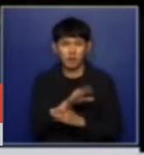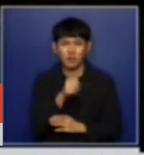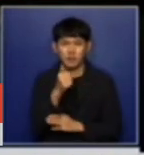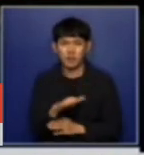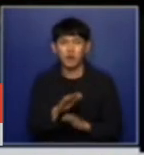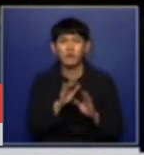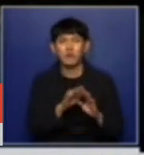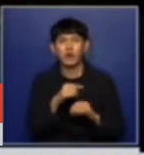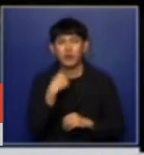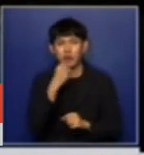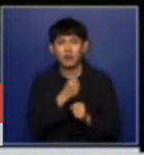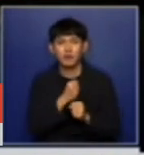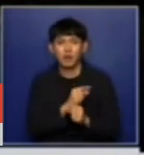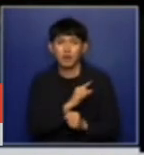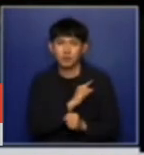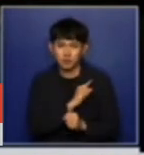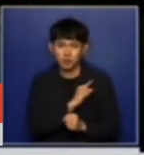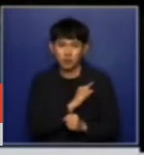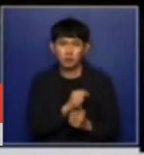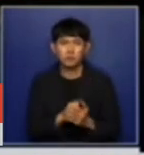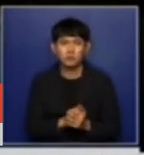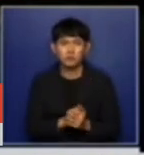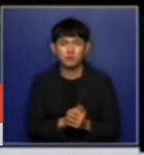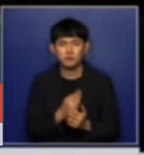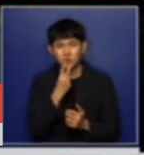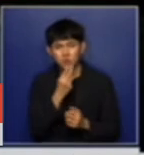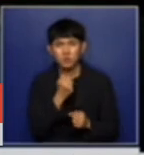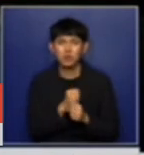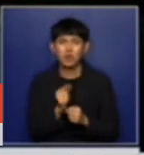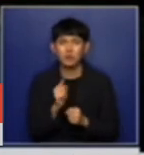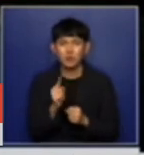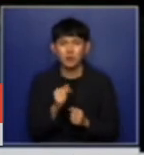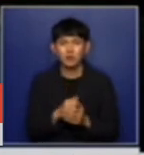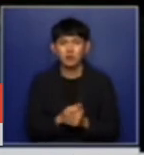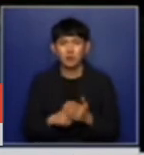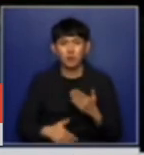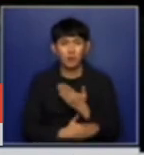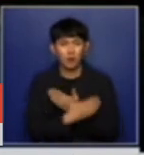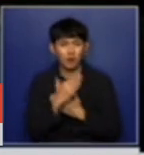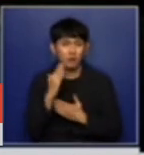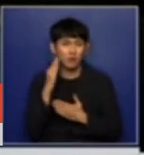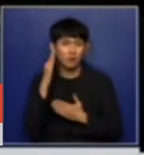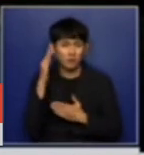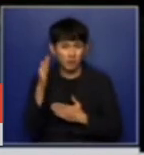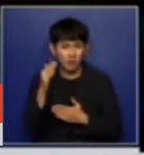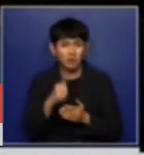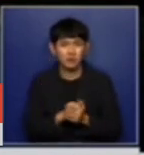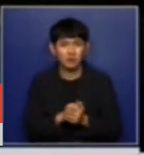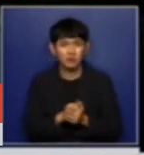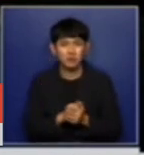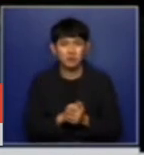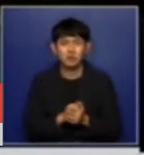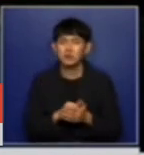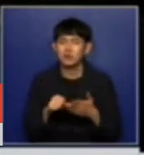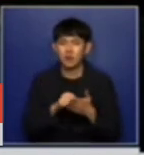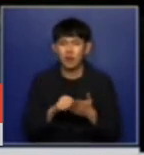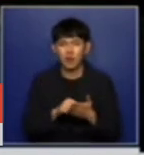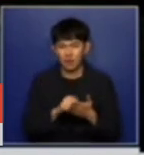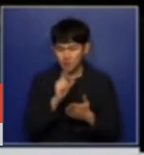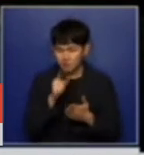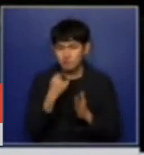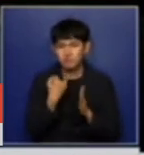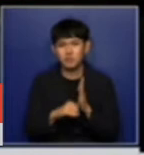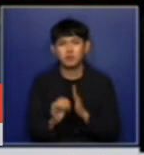นี้ถ้ามีความจำเป็นอย่างไรนะครับโอกาสต่อไปก็อย่าให้มันได้มีผิดพลาดอีกนะ